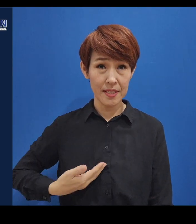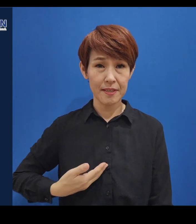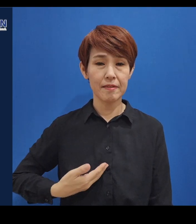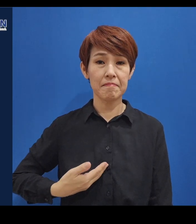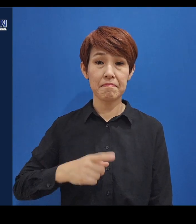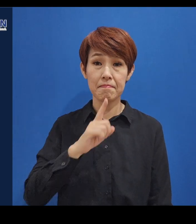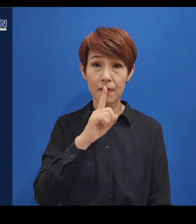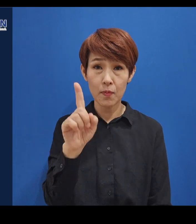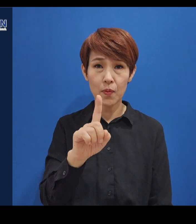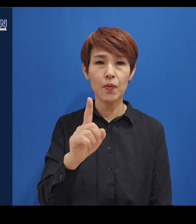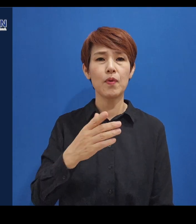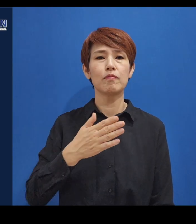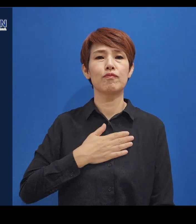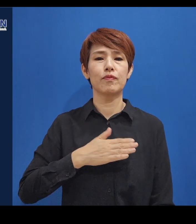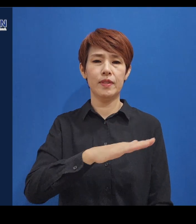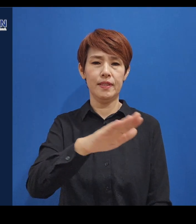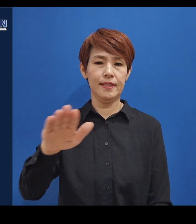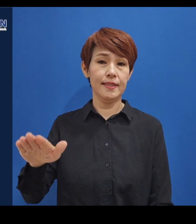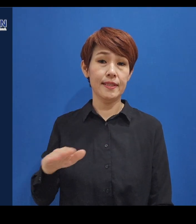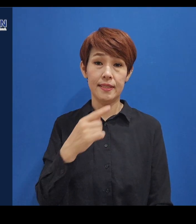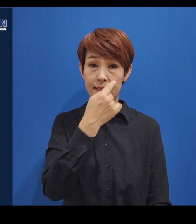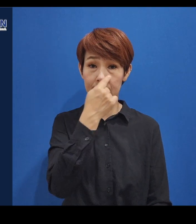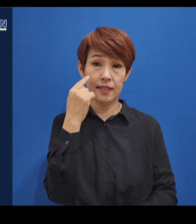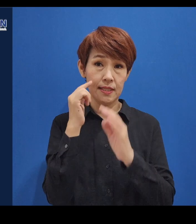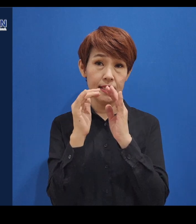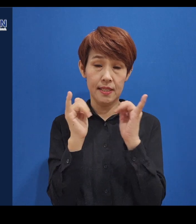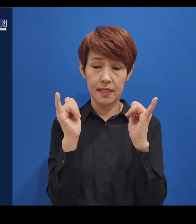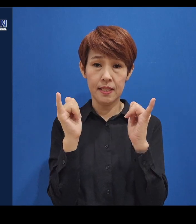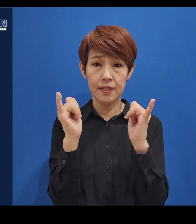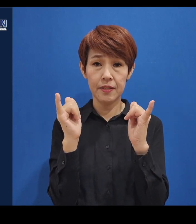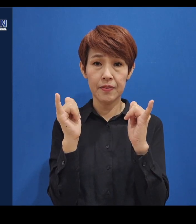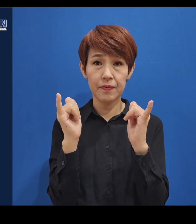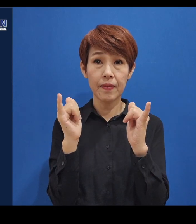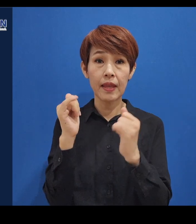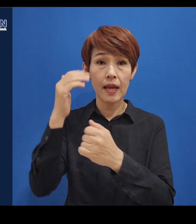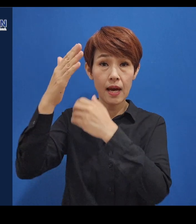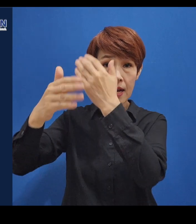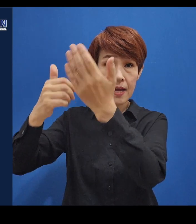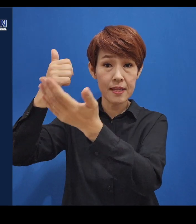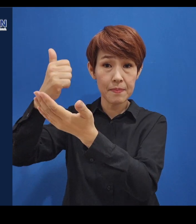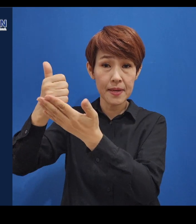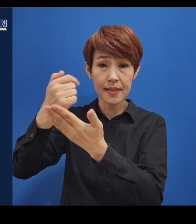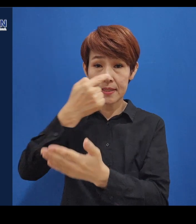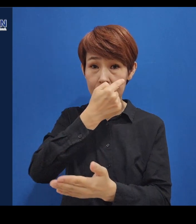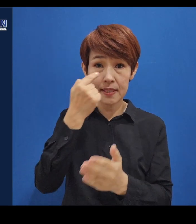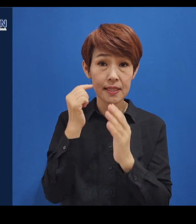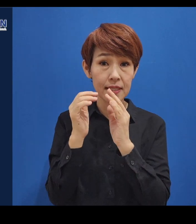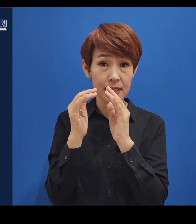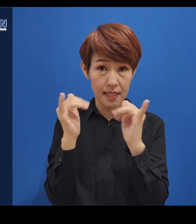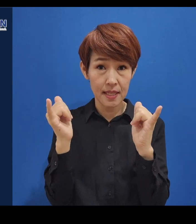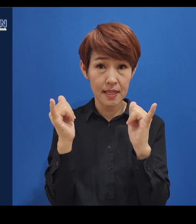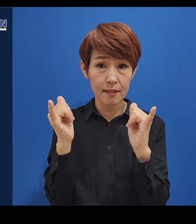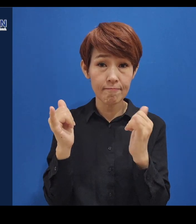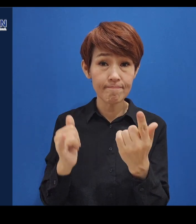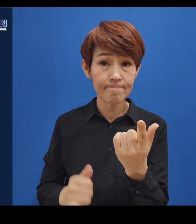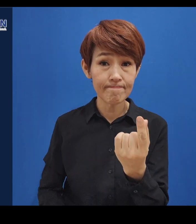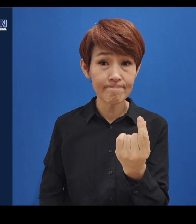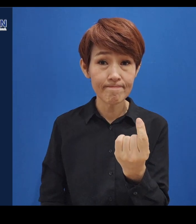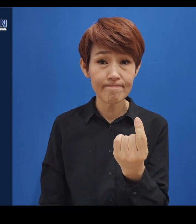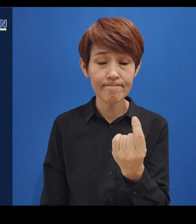증인이요. 우리 사도행전 강의 큰 제목이 하나님의 증인들입니다.